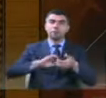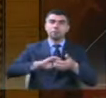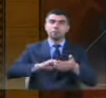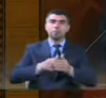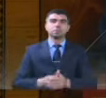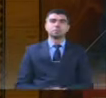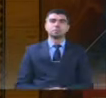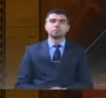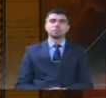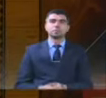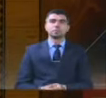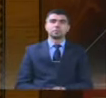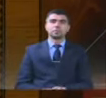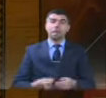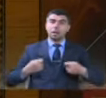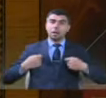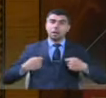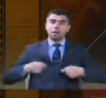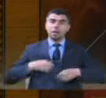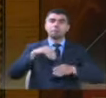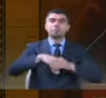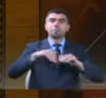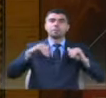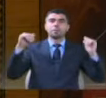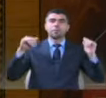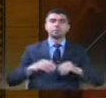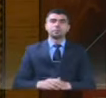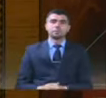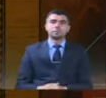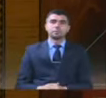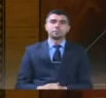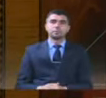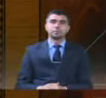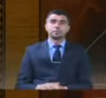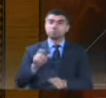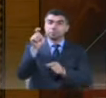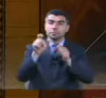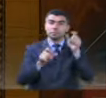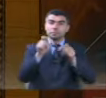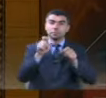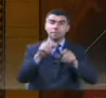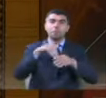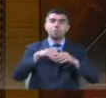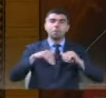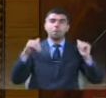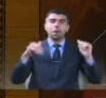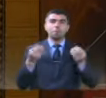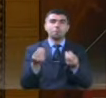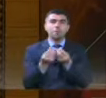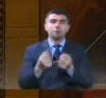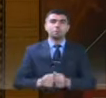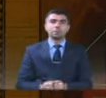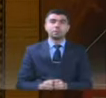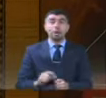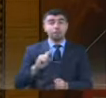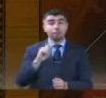والاه. السيد رئيس مجلس النواب المحترم، السيدات والسادة النواب المحترمين، أود